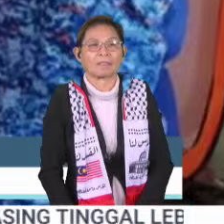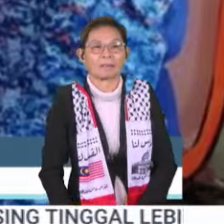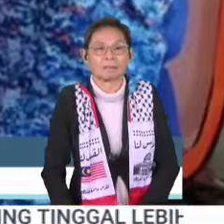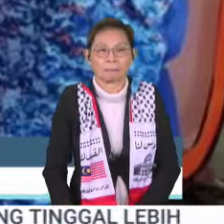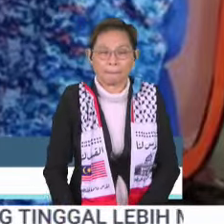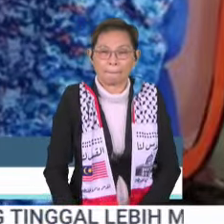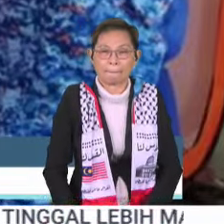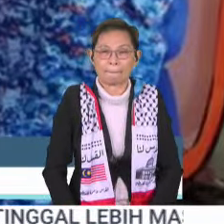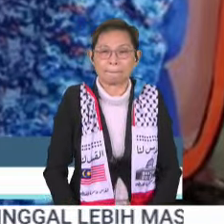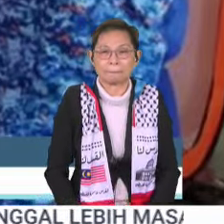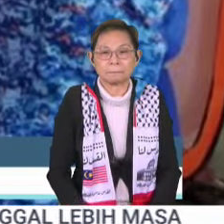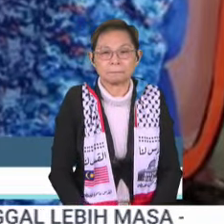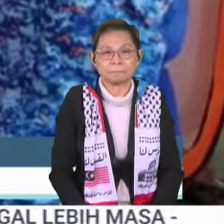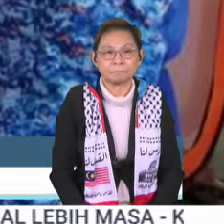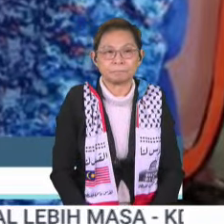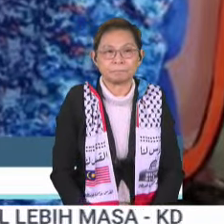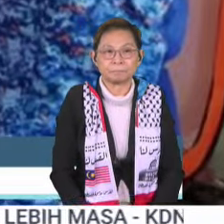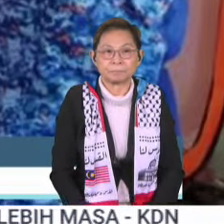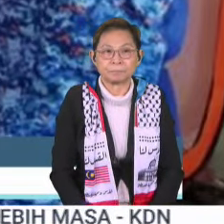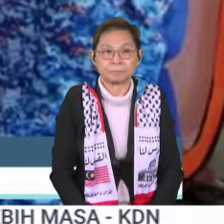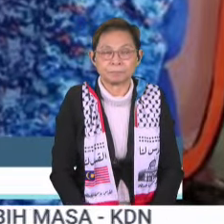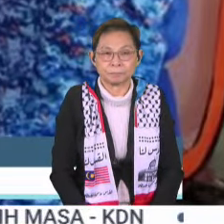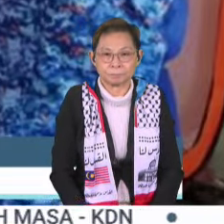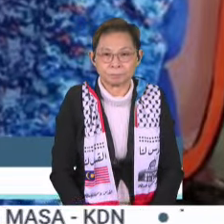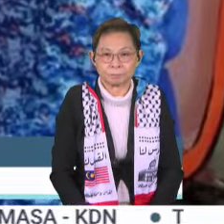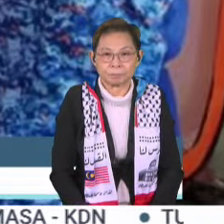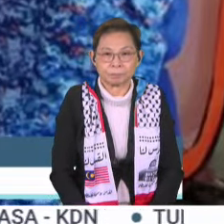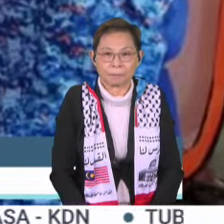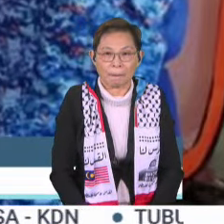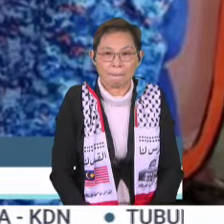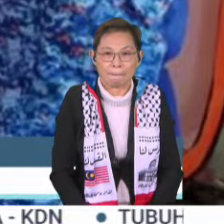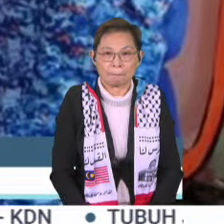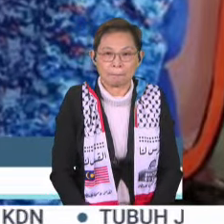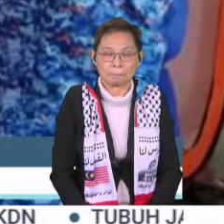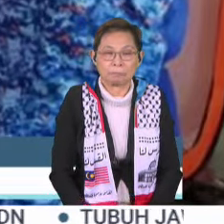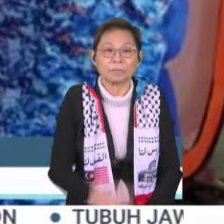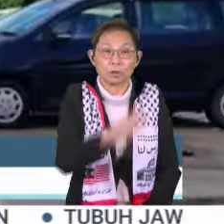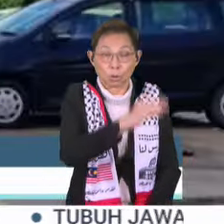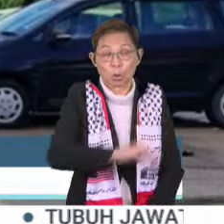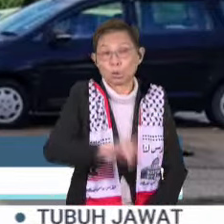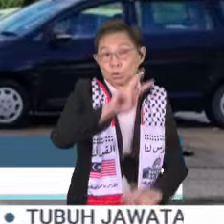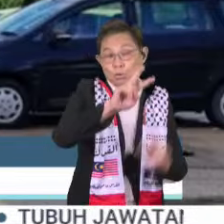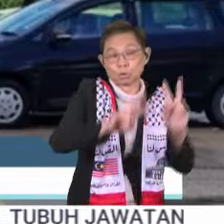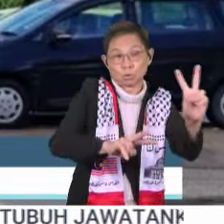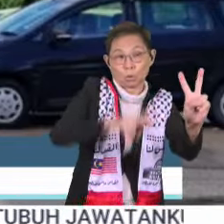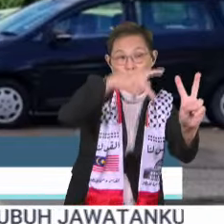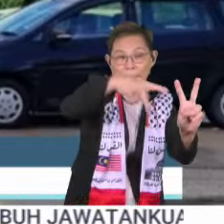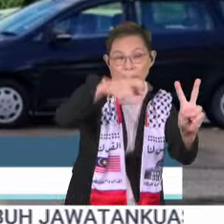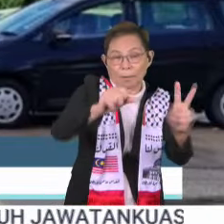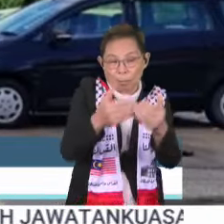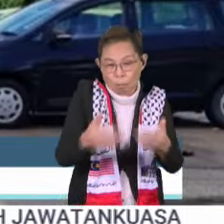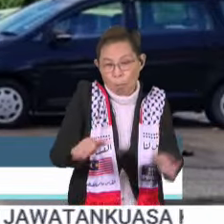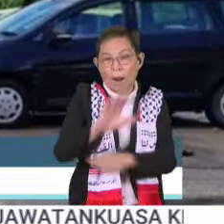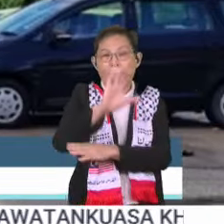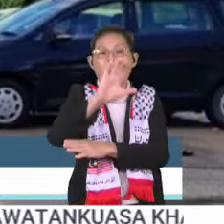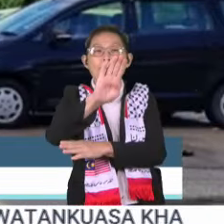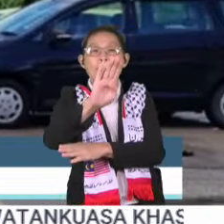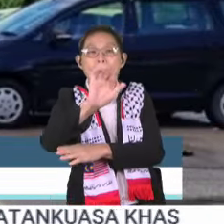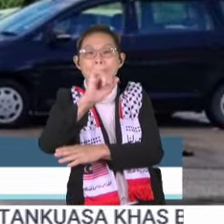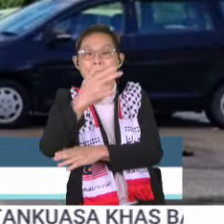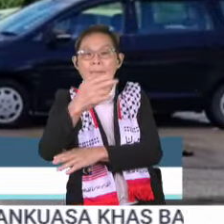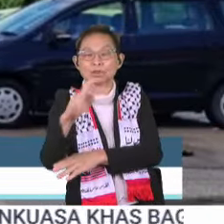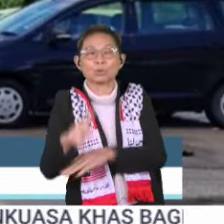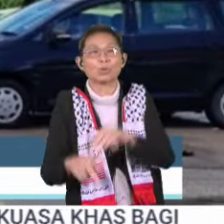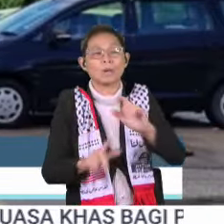Pial 392 dan SMK A Lati 88. Manakala 2 PPS masih dibuka di Bacok bagi